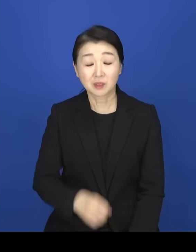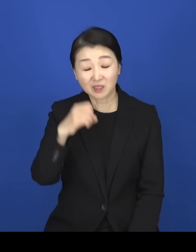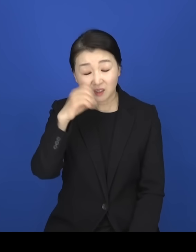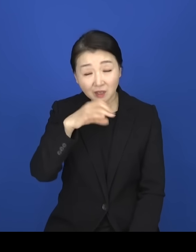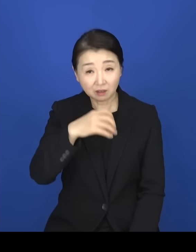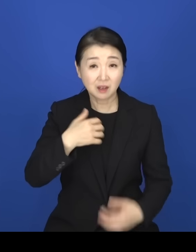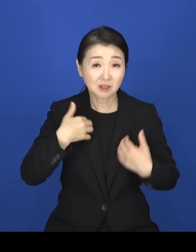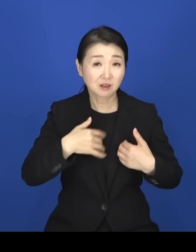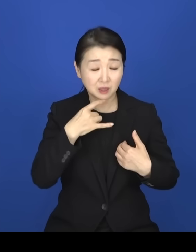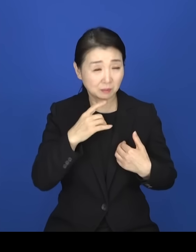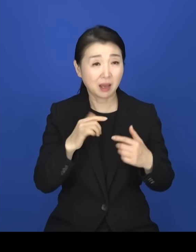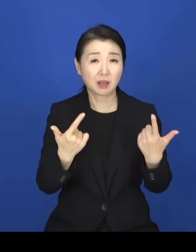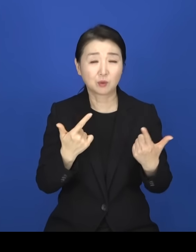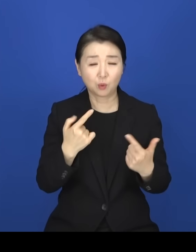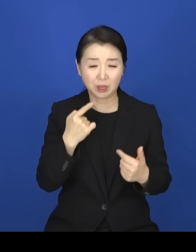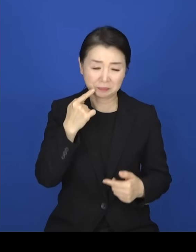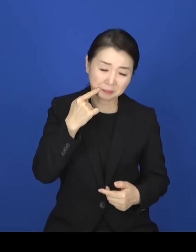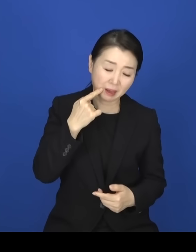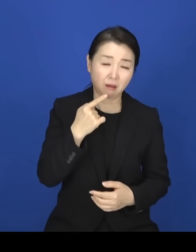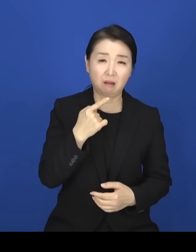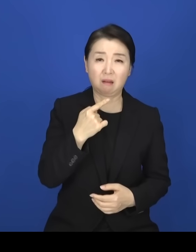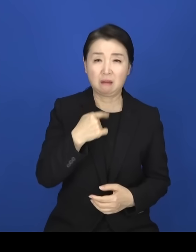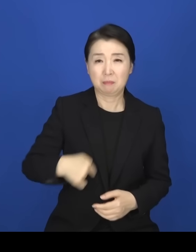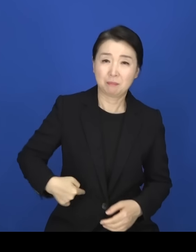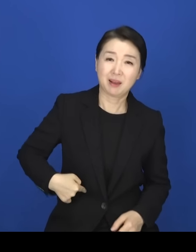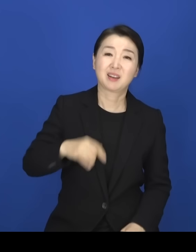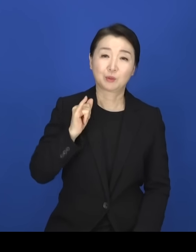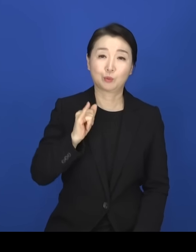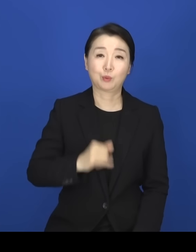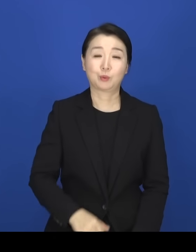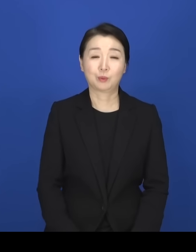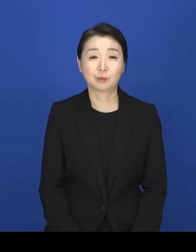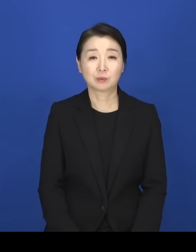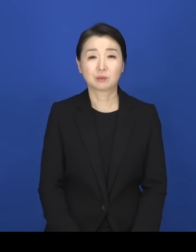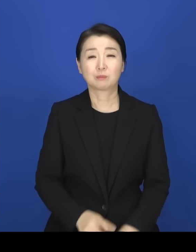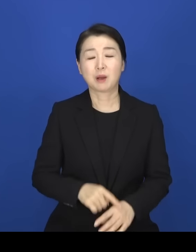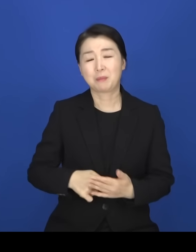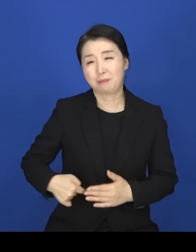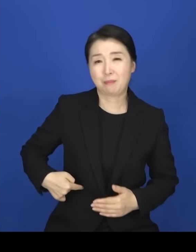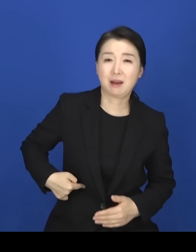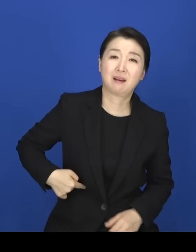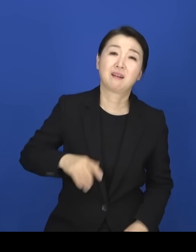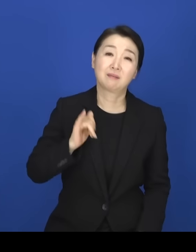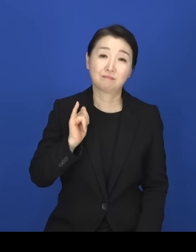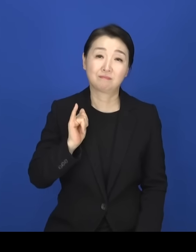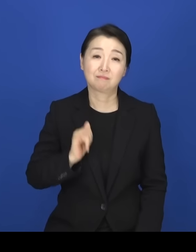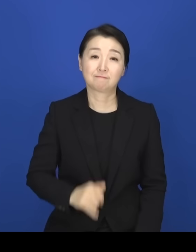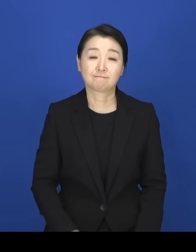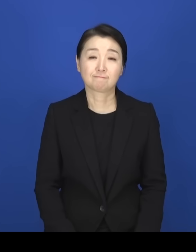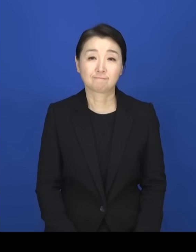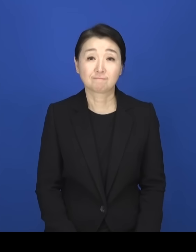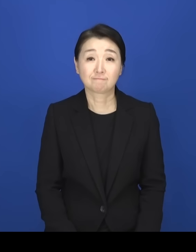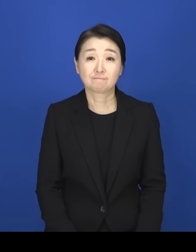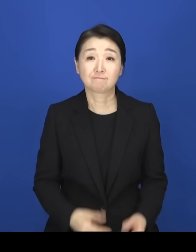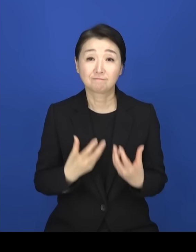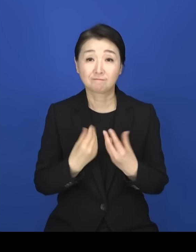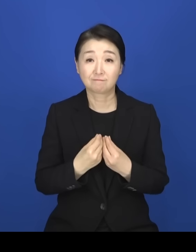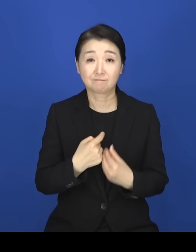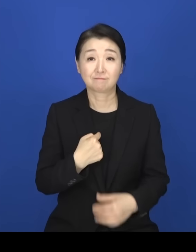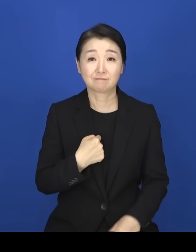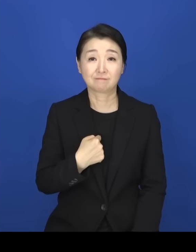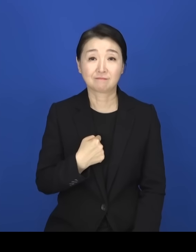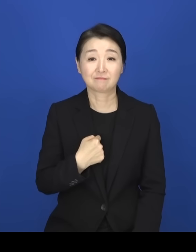달지만은 않고 굉장히 쓰기도 하더라고요. 아. 가슴을 너무 찌르는 말들. 아. 예를 들어서 제가 막